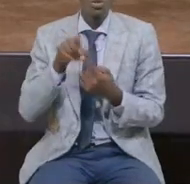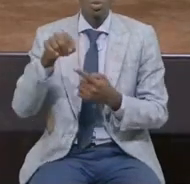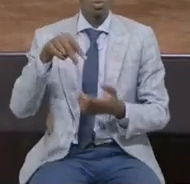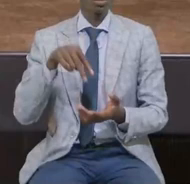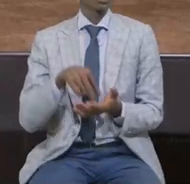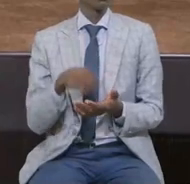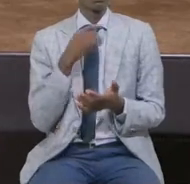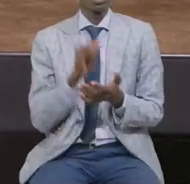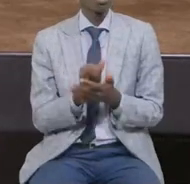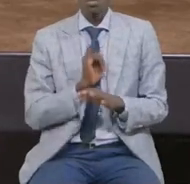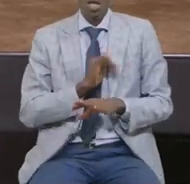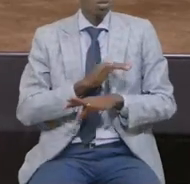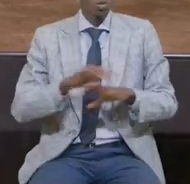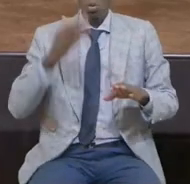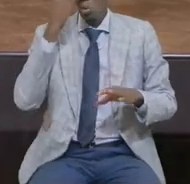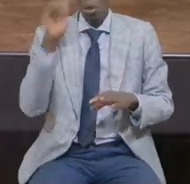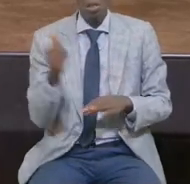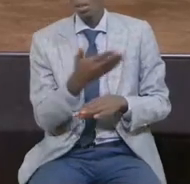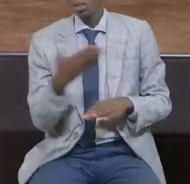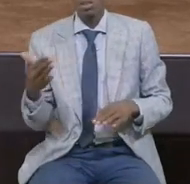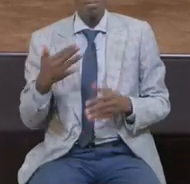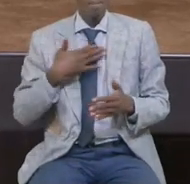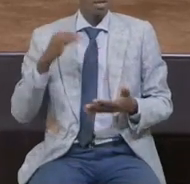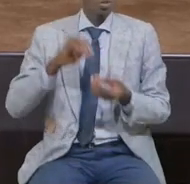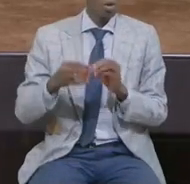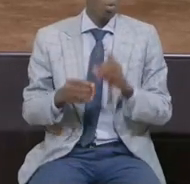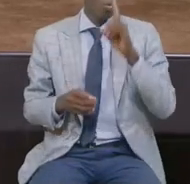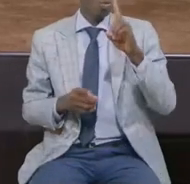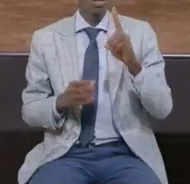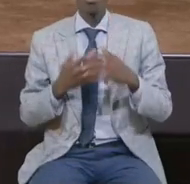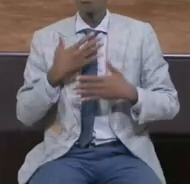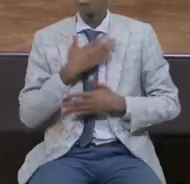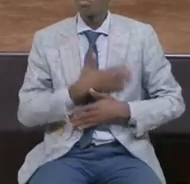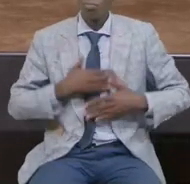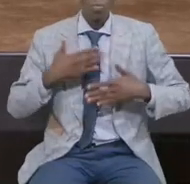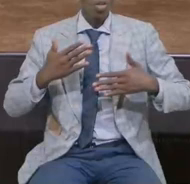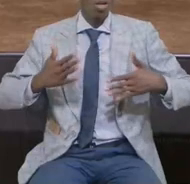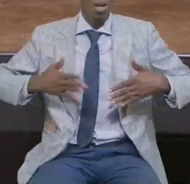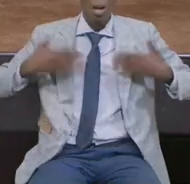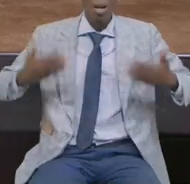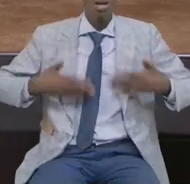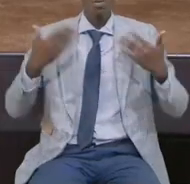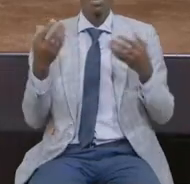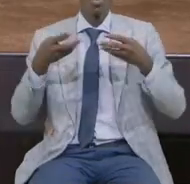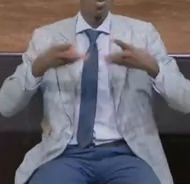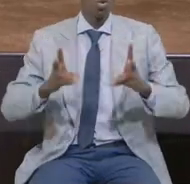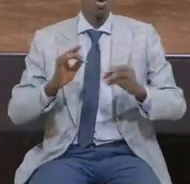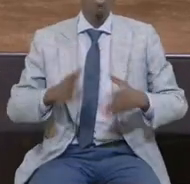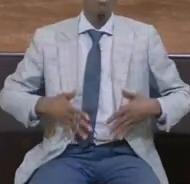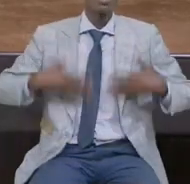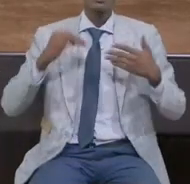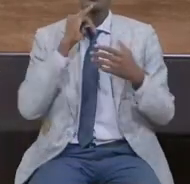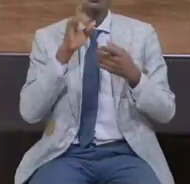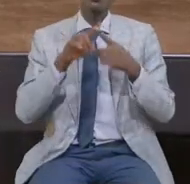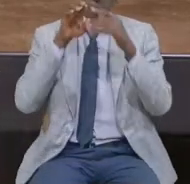que de perdre ton boulot. Tu dis, je ne connais rien. Mon désir numéro un, ma conduite, c'est d'aller au